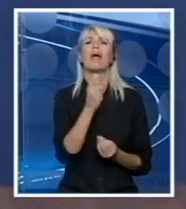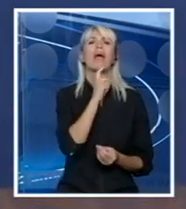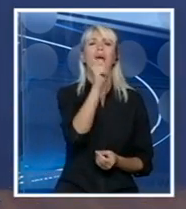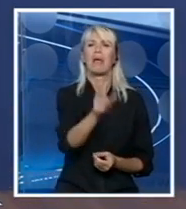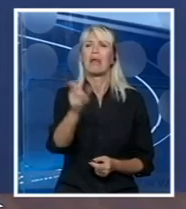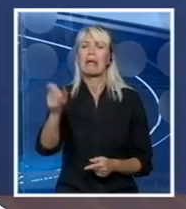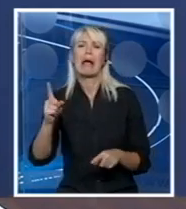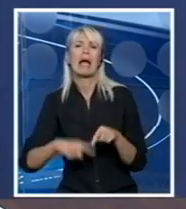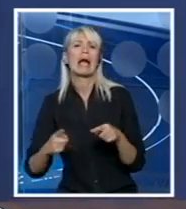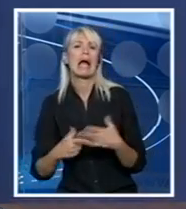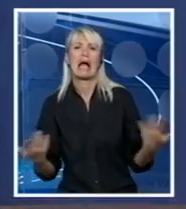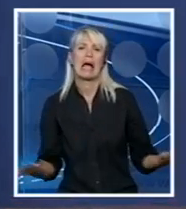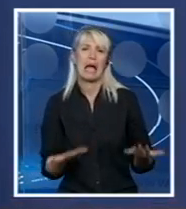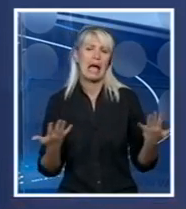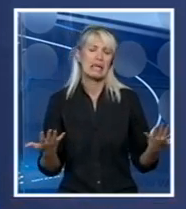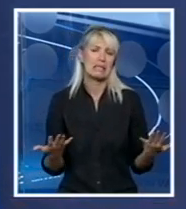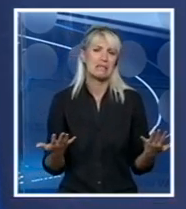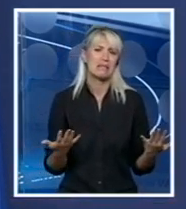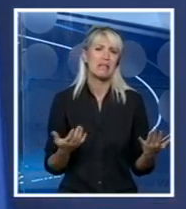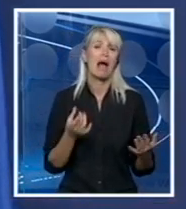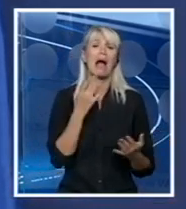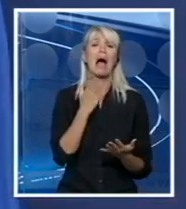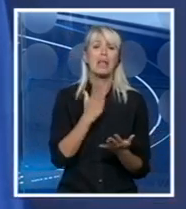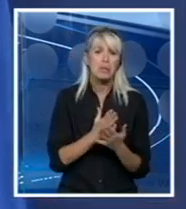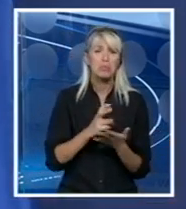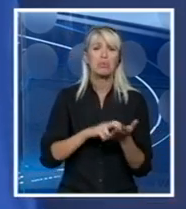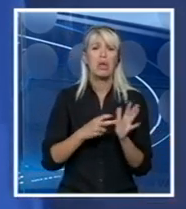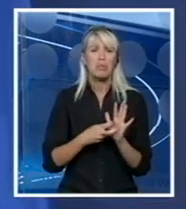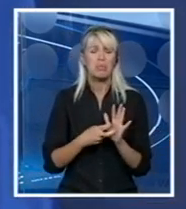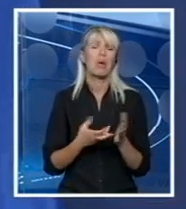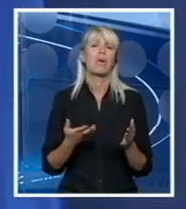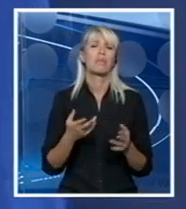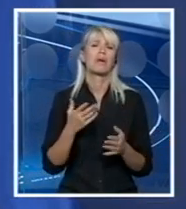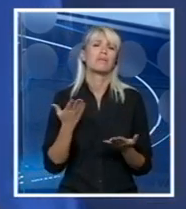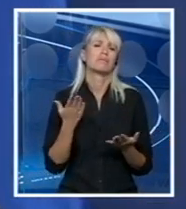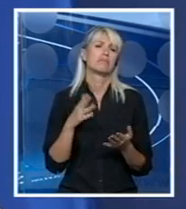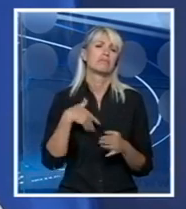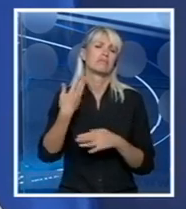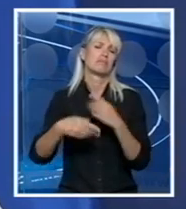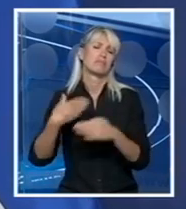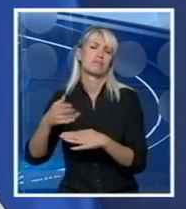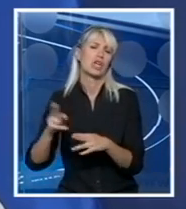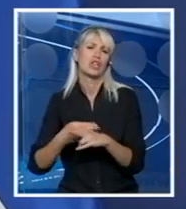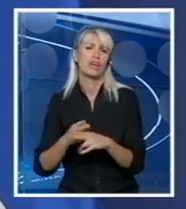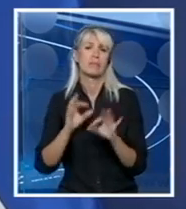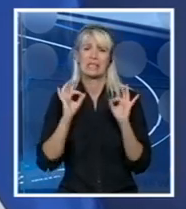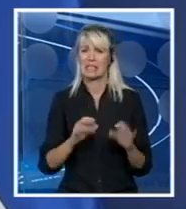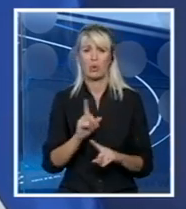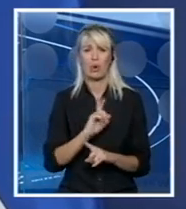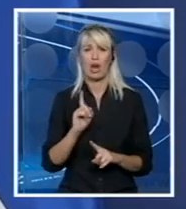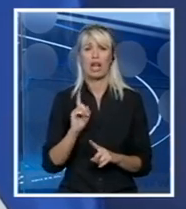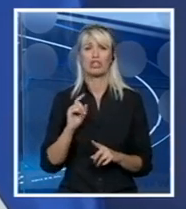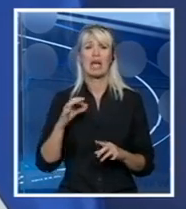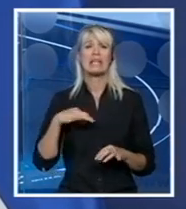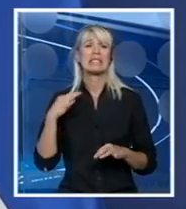će se rešavati. Sigurno neće sanitarna inspekcija da ulazi u škole, ali postoji u